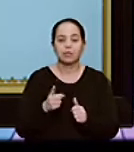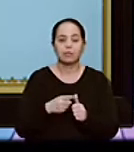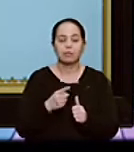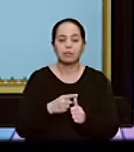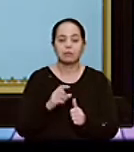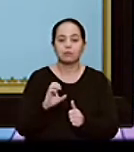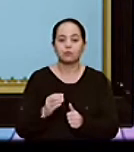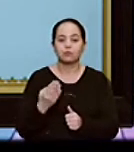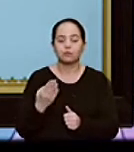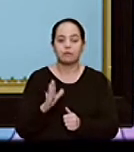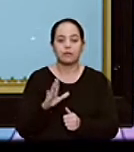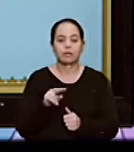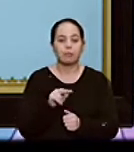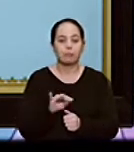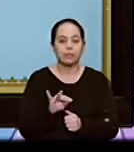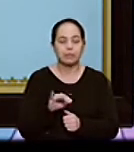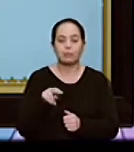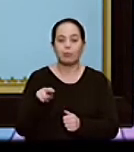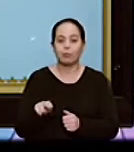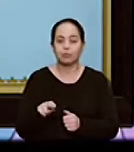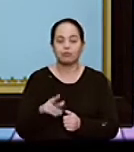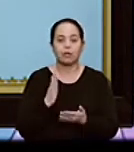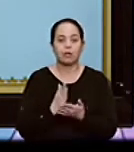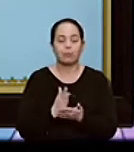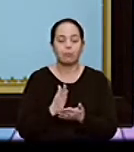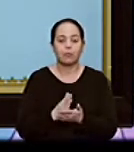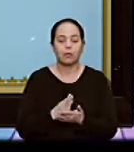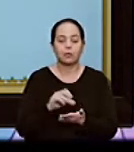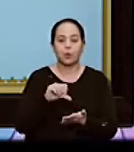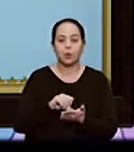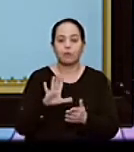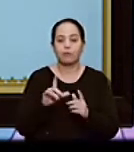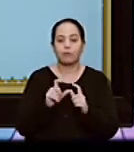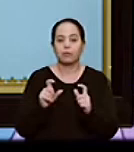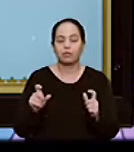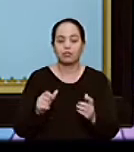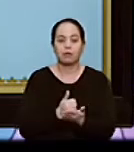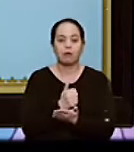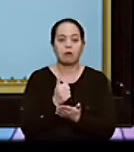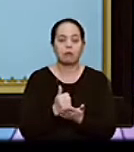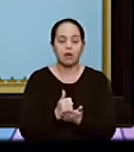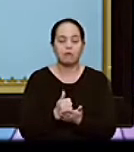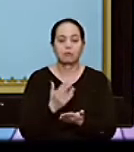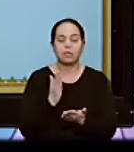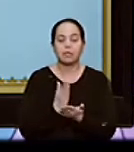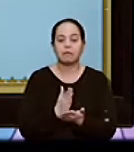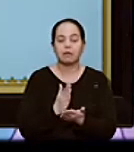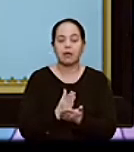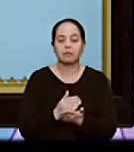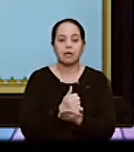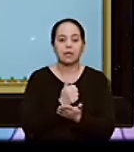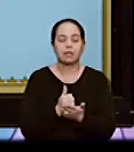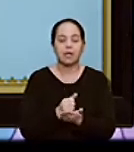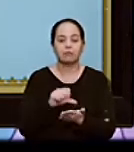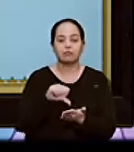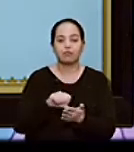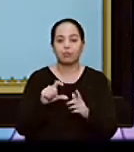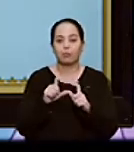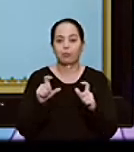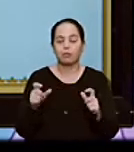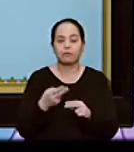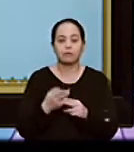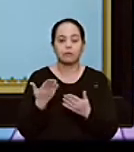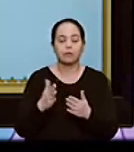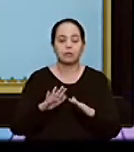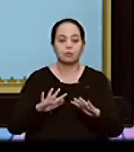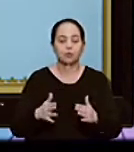значит, имена существительные в именительном падеже имеют роль в предложении главную и являются главным членом